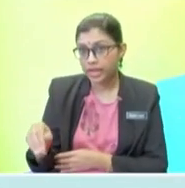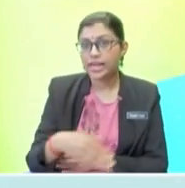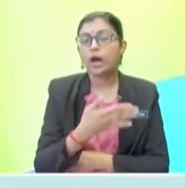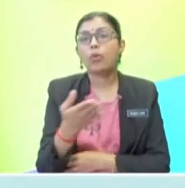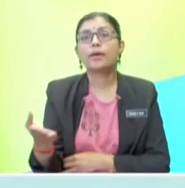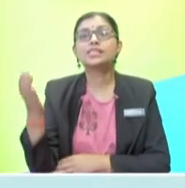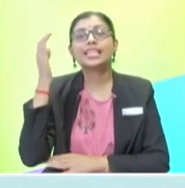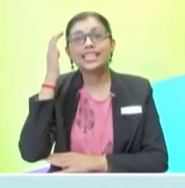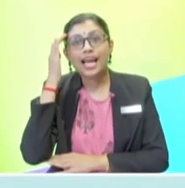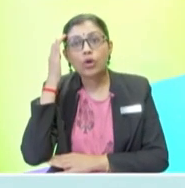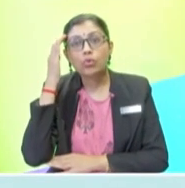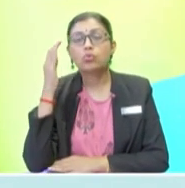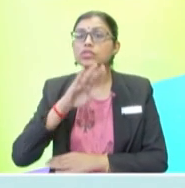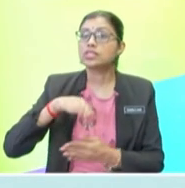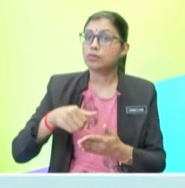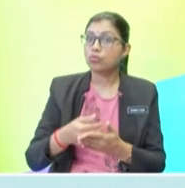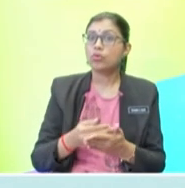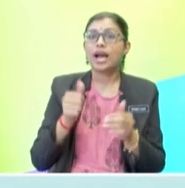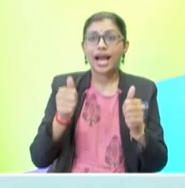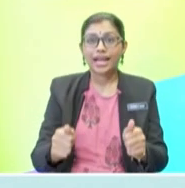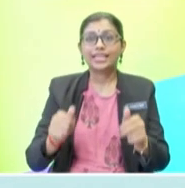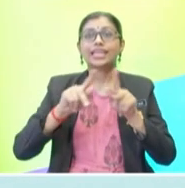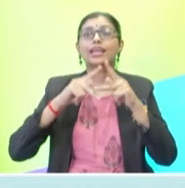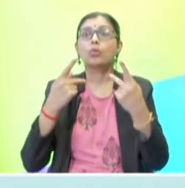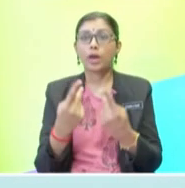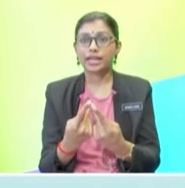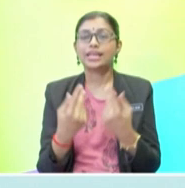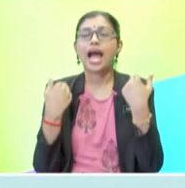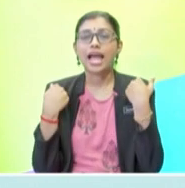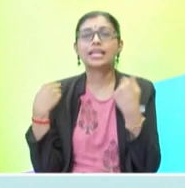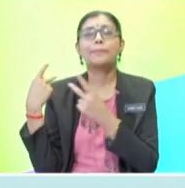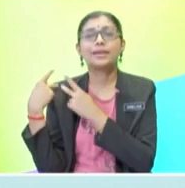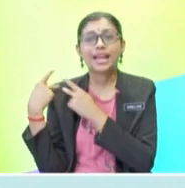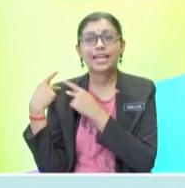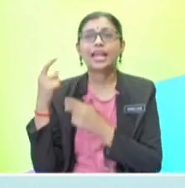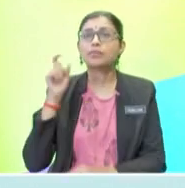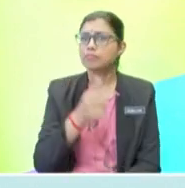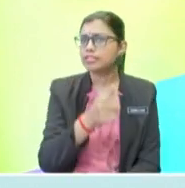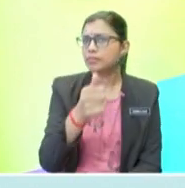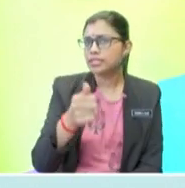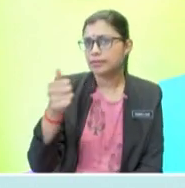mempunyai peranan masing-masing. Jadi mereka ini tahu sebagai anak apa mereka perlu buat.